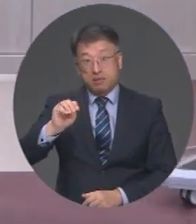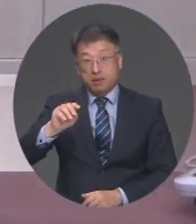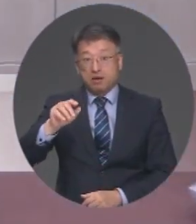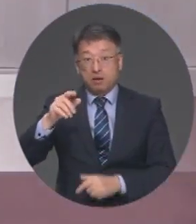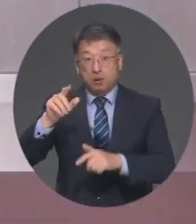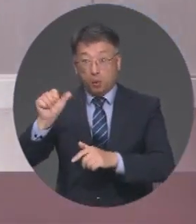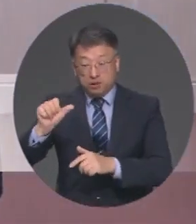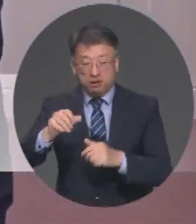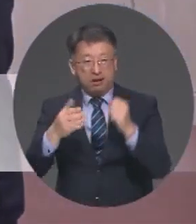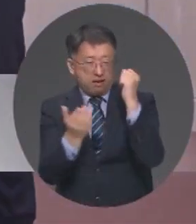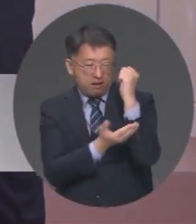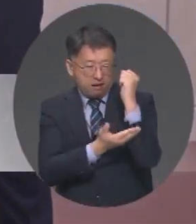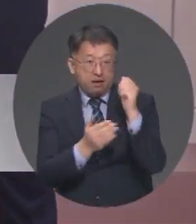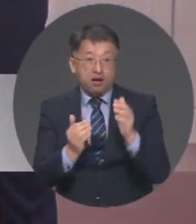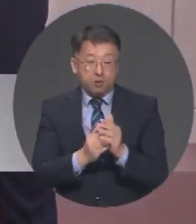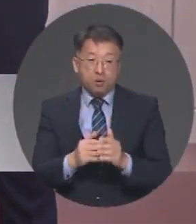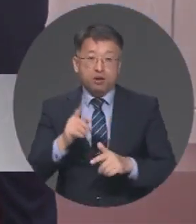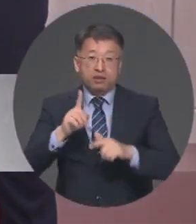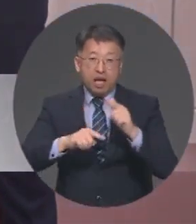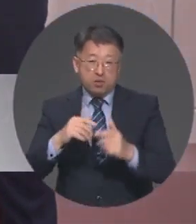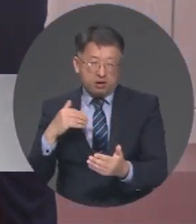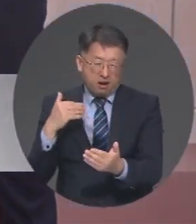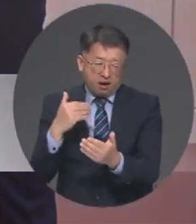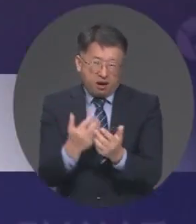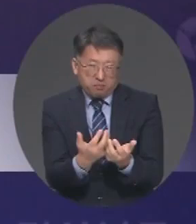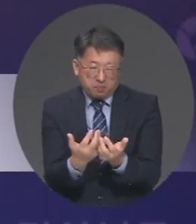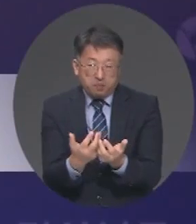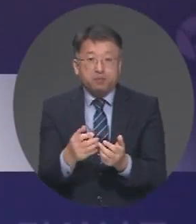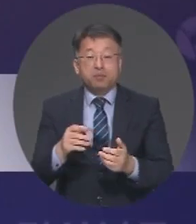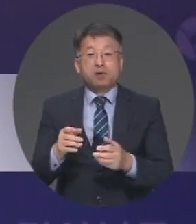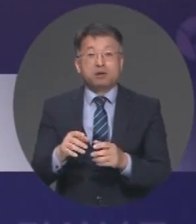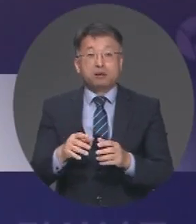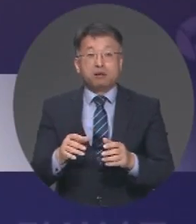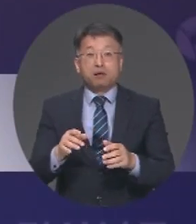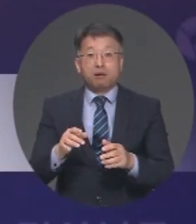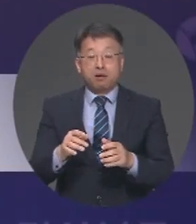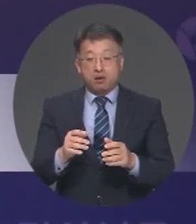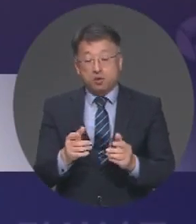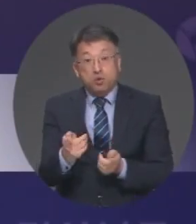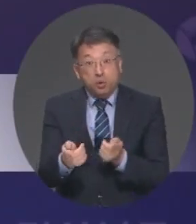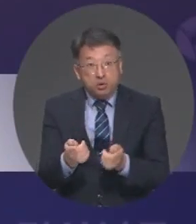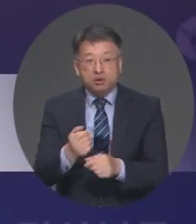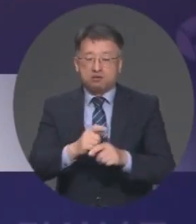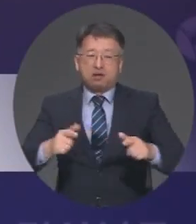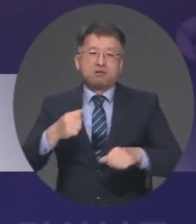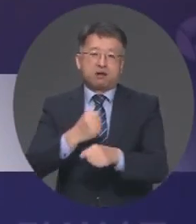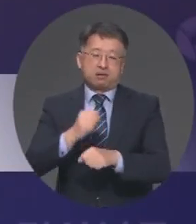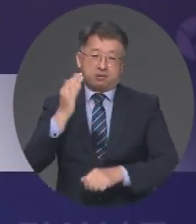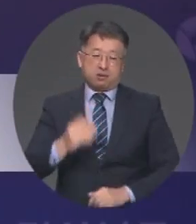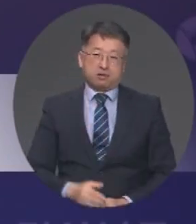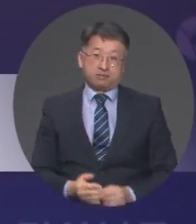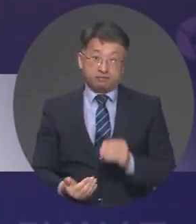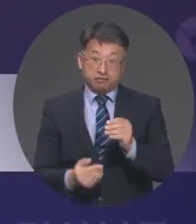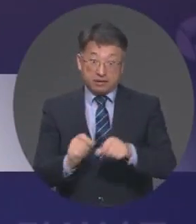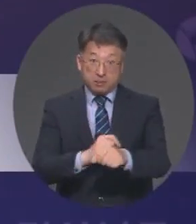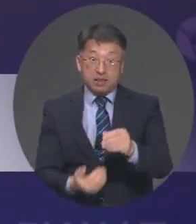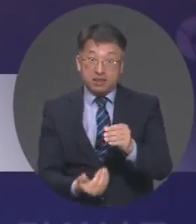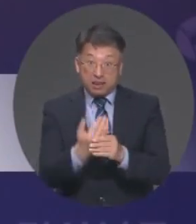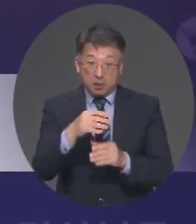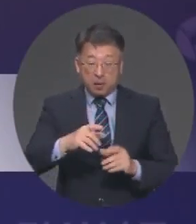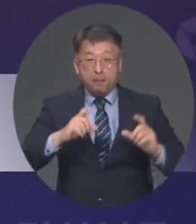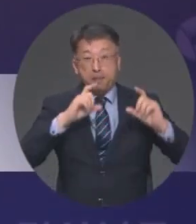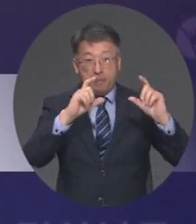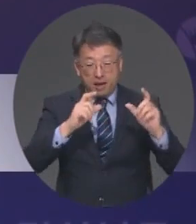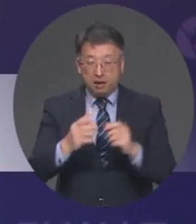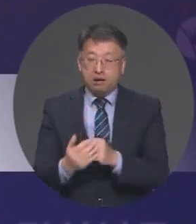방제하고 소나무림 밀도 조절과 수종 전환 사업도 병행합니다 돈는 또 특별 재난지역 시정 등 재난